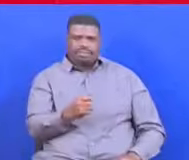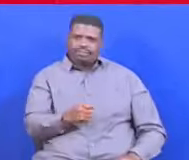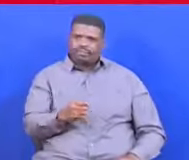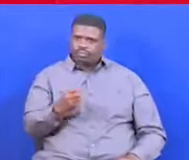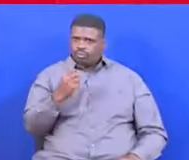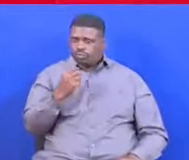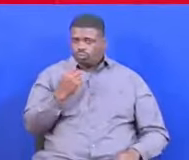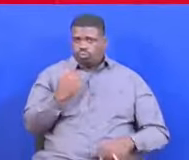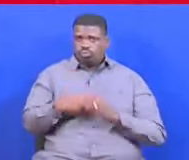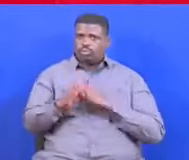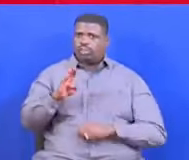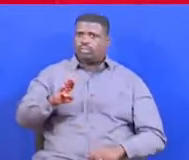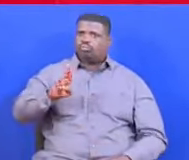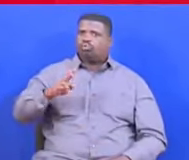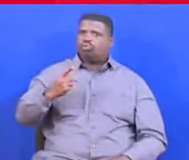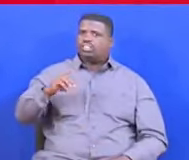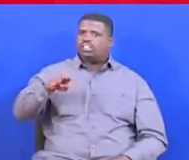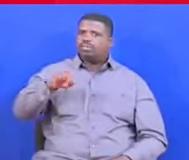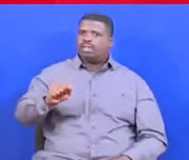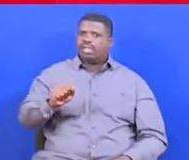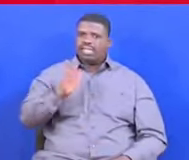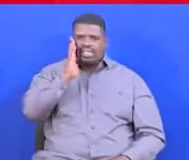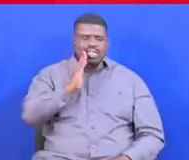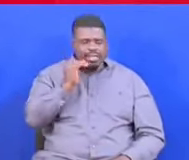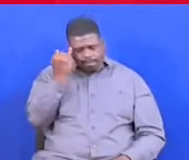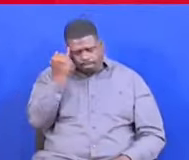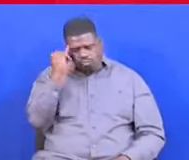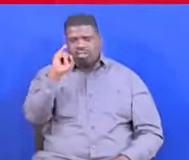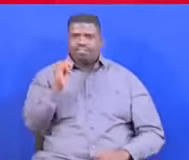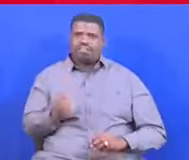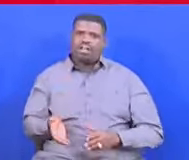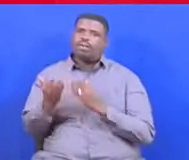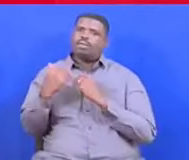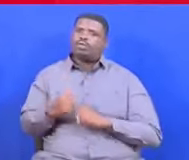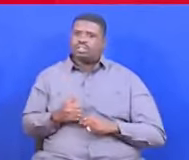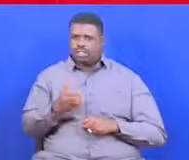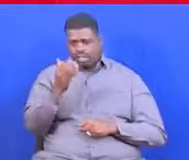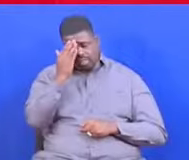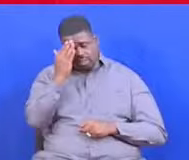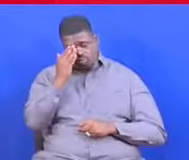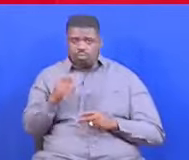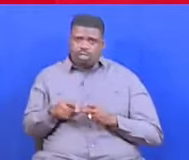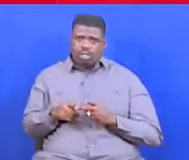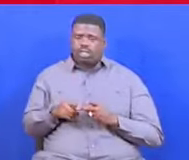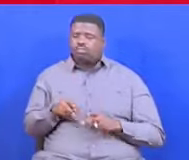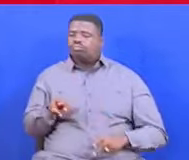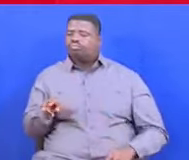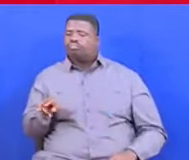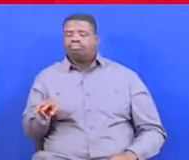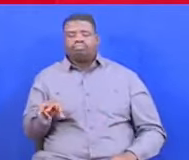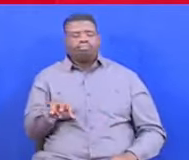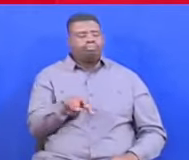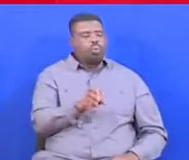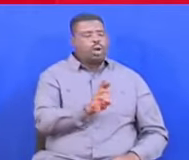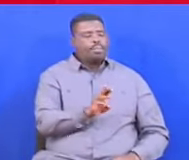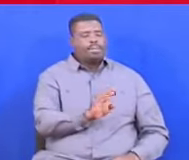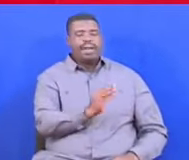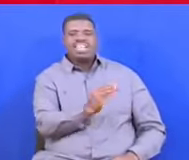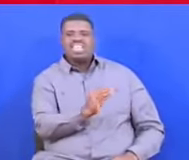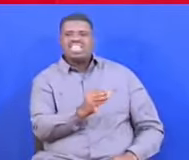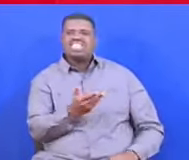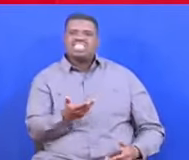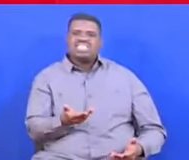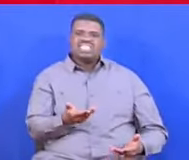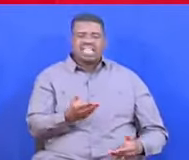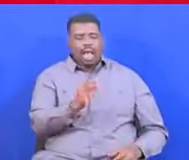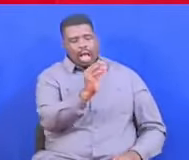Tumekwenda Butimba, tumemkuta kijana mbunifu, ameweza, anajua kudetect mahali gani pana madini, iwe dhahabu, iwe